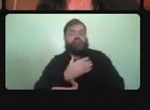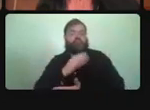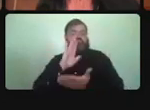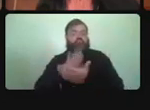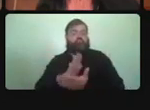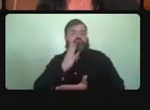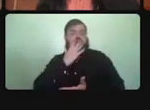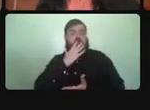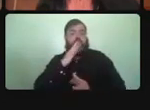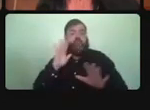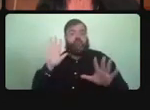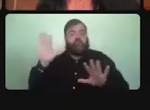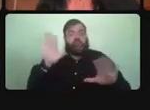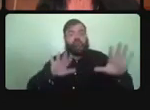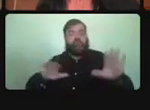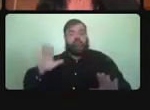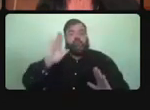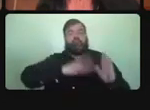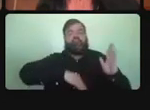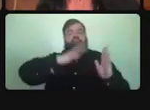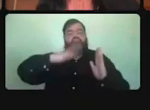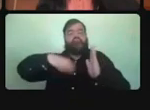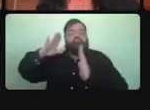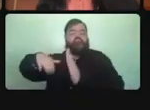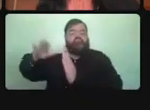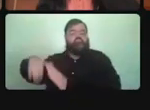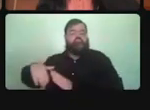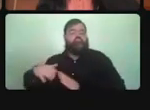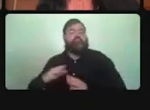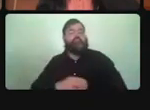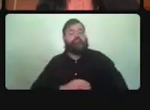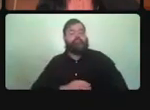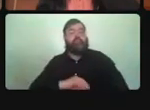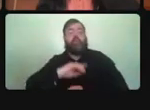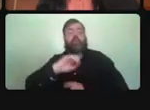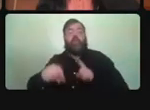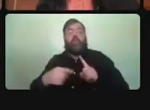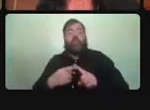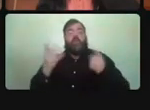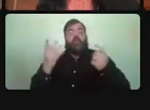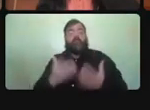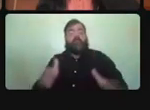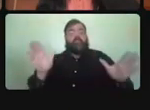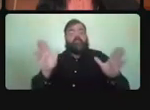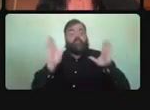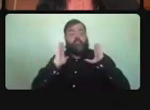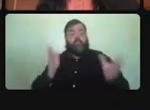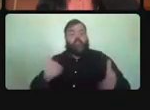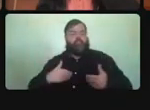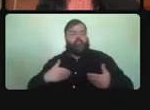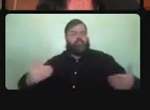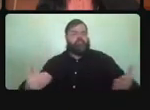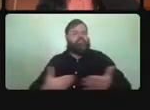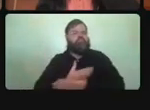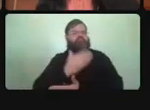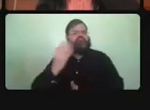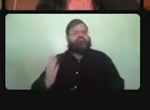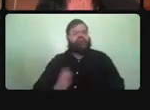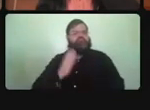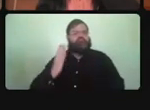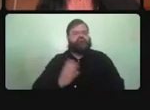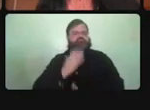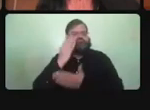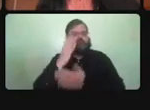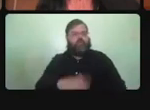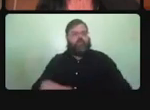Na pia tumeweza kupaka rangi mpya, kama unavyoweza kuona katika kuta hizo rangi